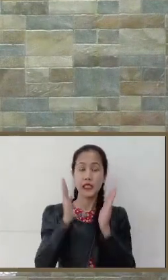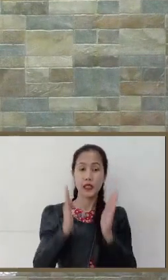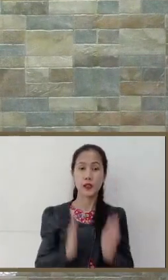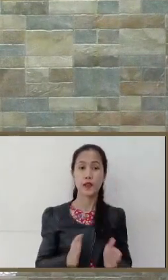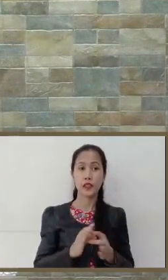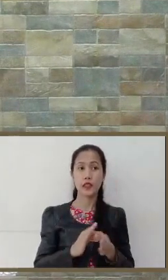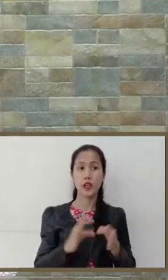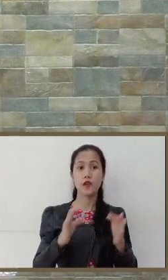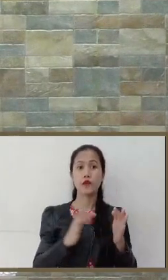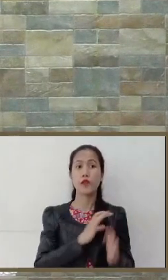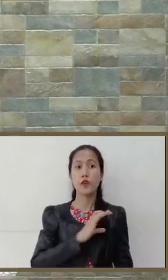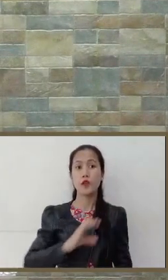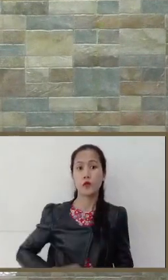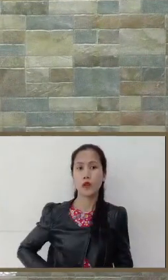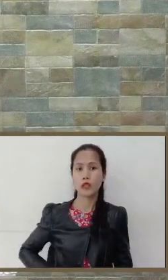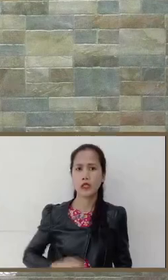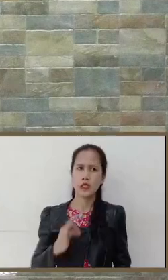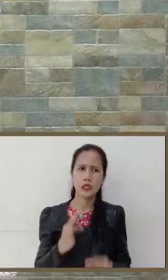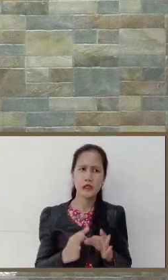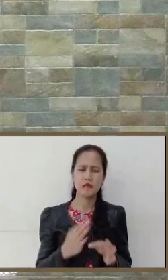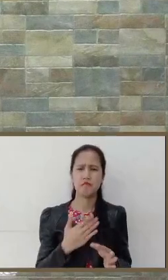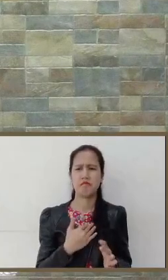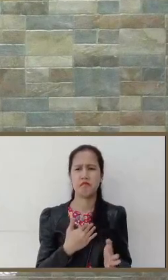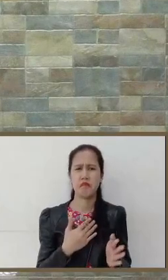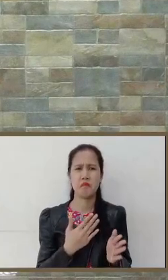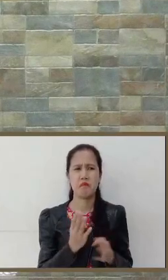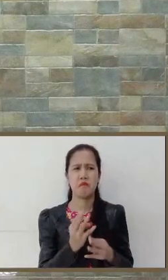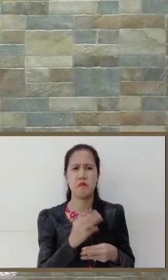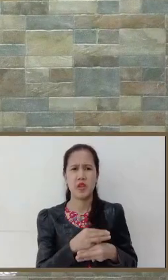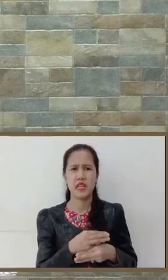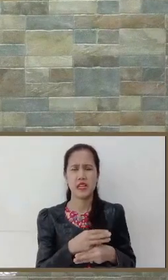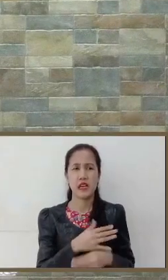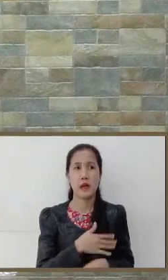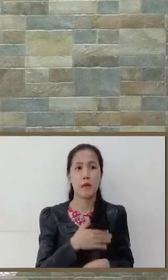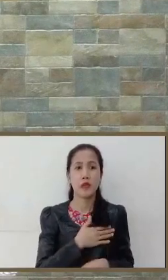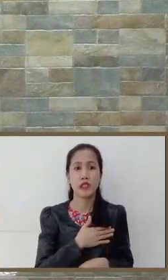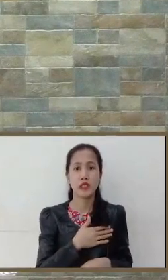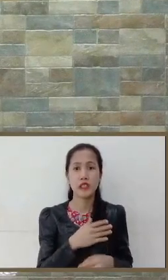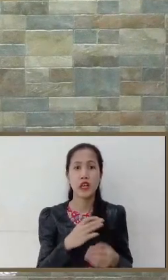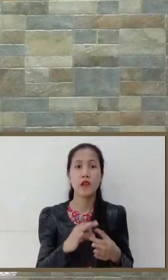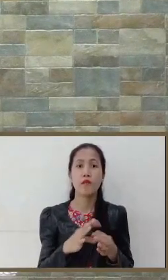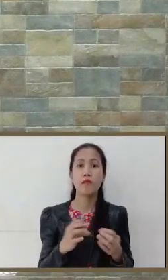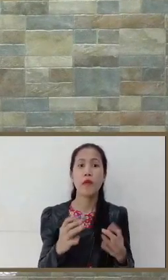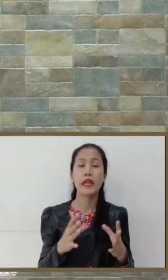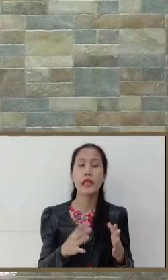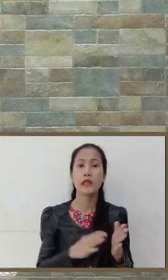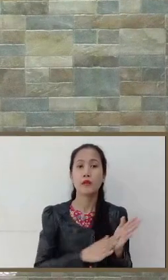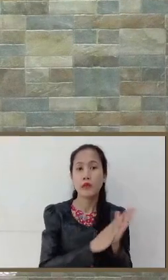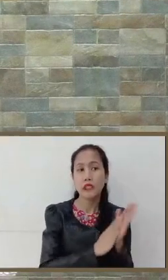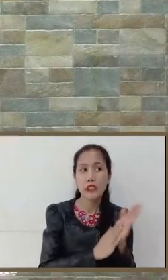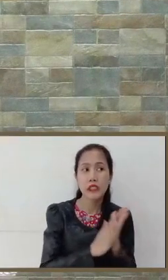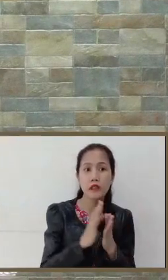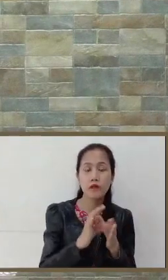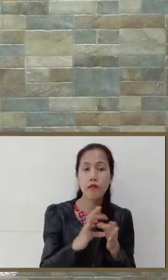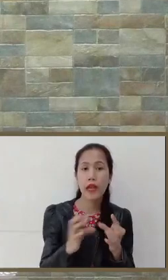Kung ipi-please ko ang tao, I should not be a servant or the servant of Christ.